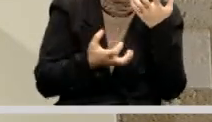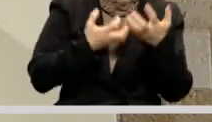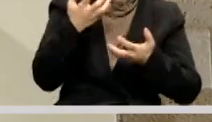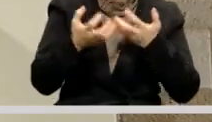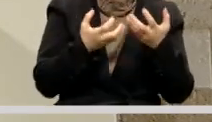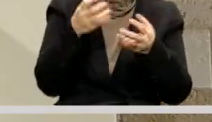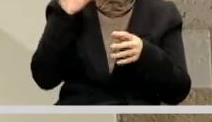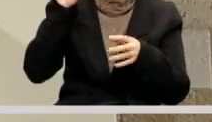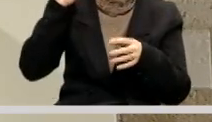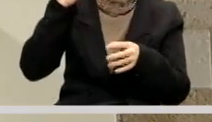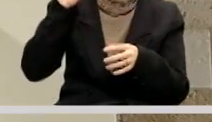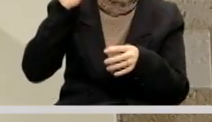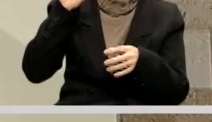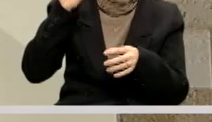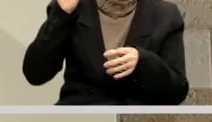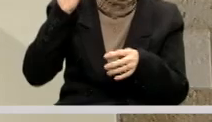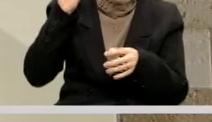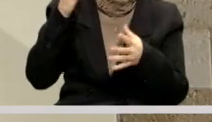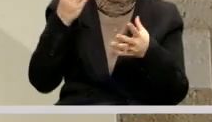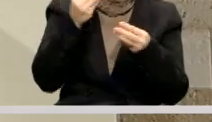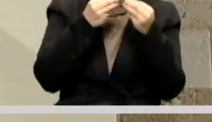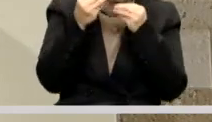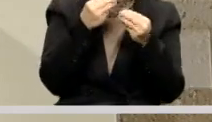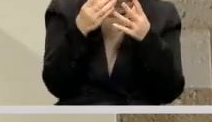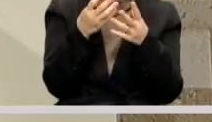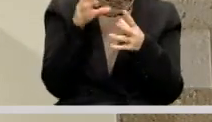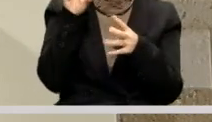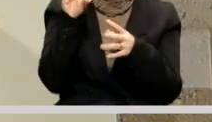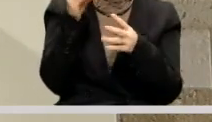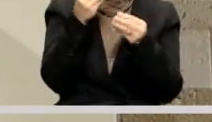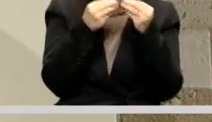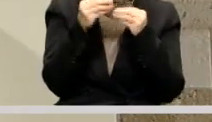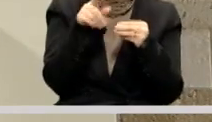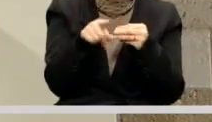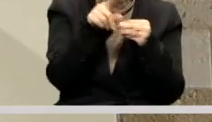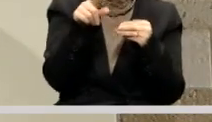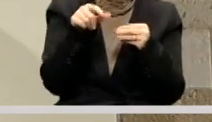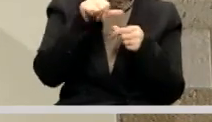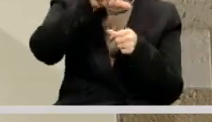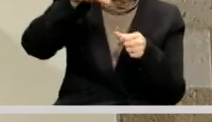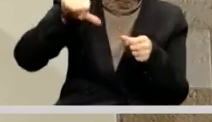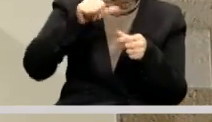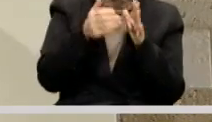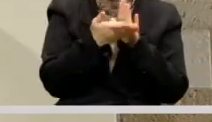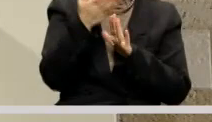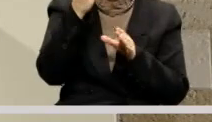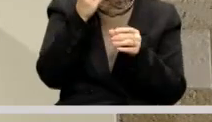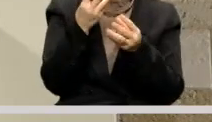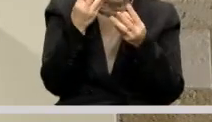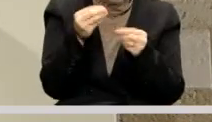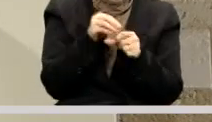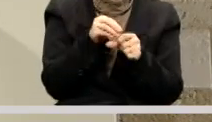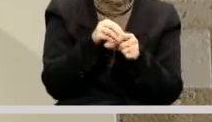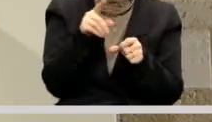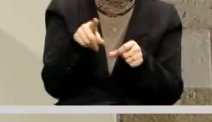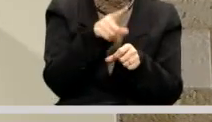işleri, poğaça vesaire tüketilmesi gün içinde yine trans yağ alımını artırabilir. Dolayısıyla zararlı gıdaları çıkardığımız diyet modeli